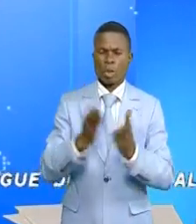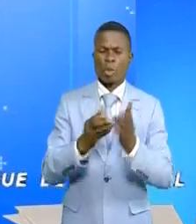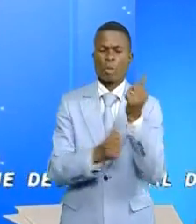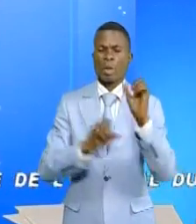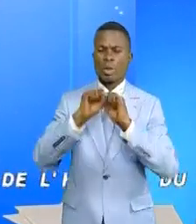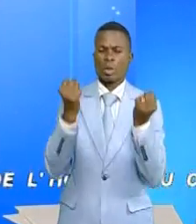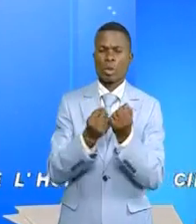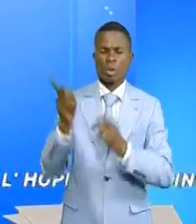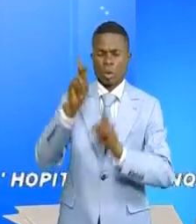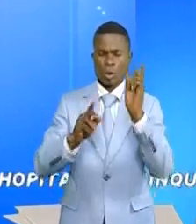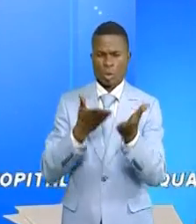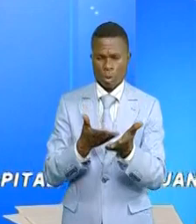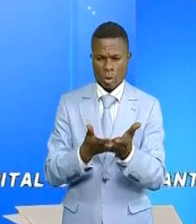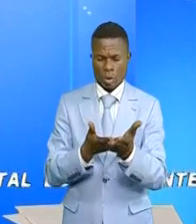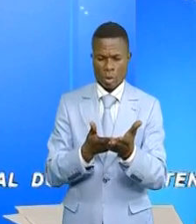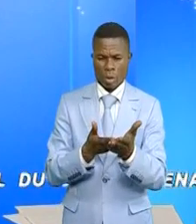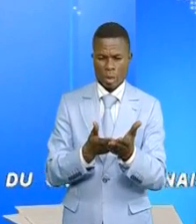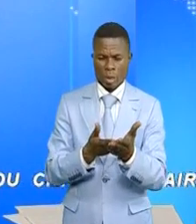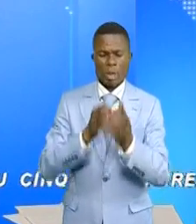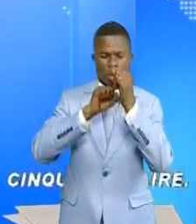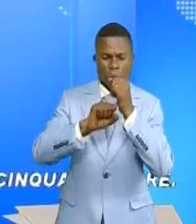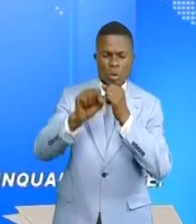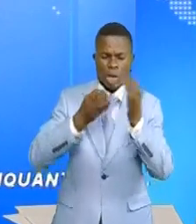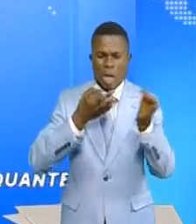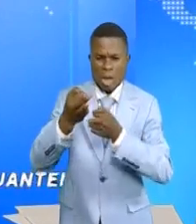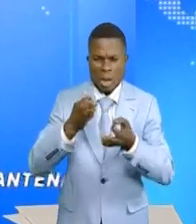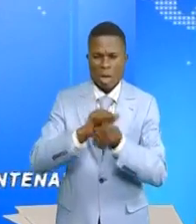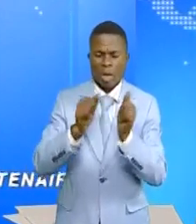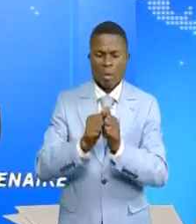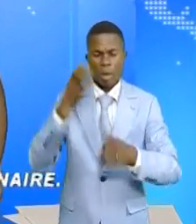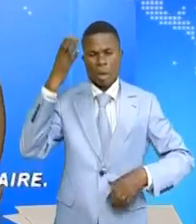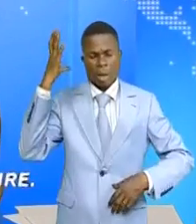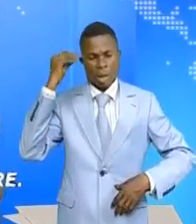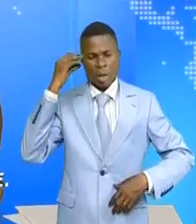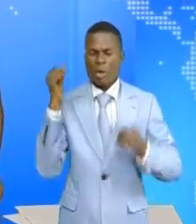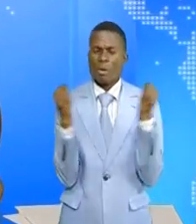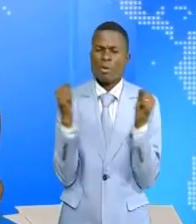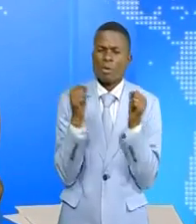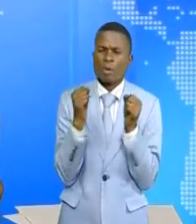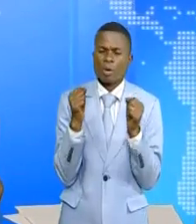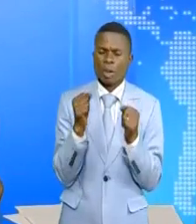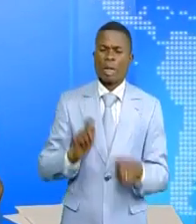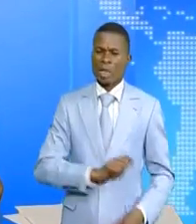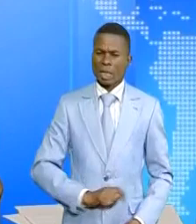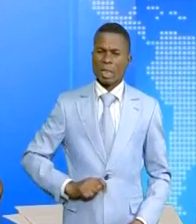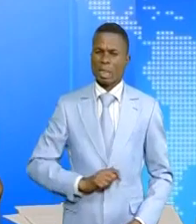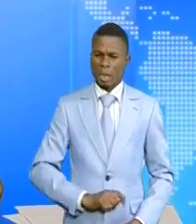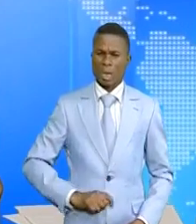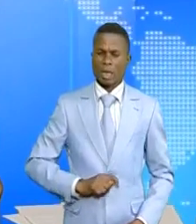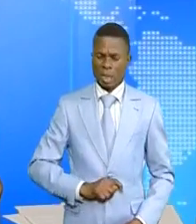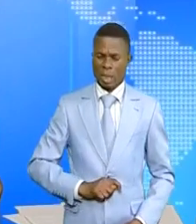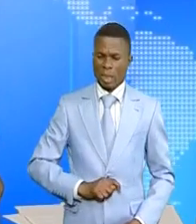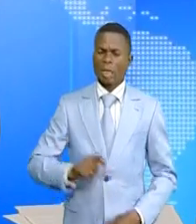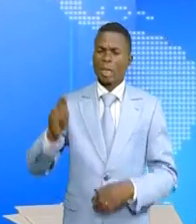sociales de la population qui ont été sensibilisées sur l'épidémie de la fièvre typhoïde qui